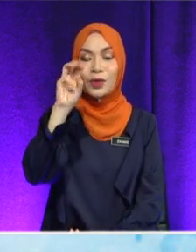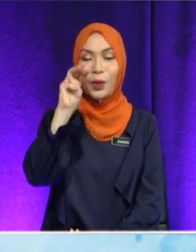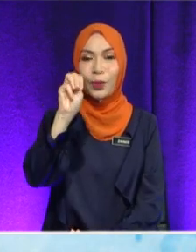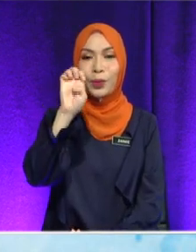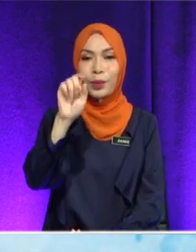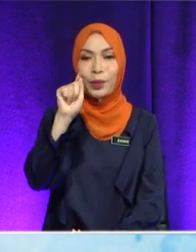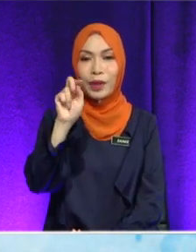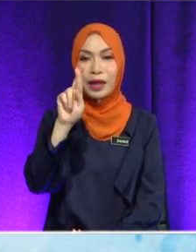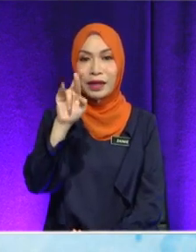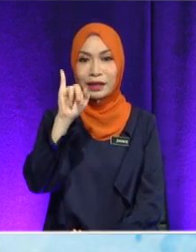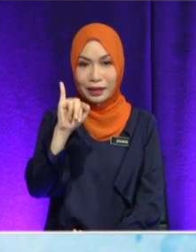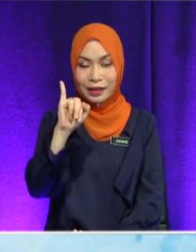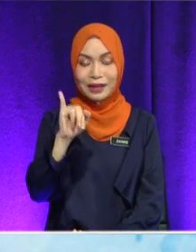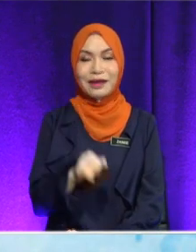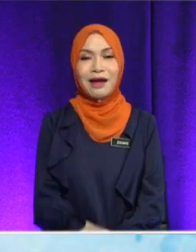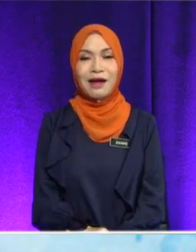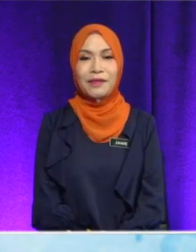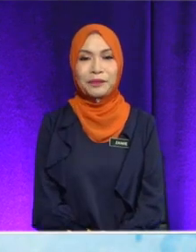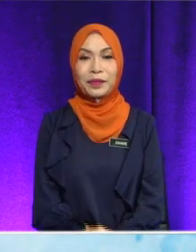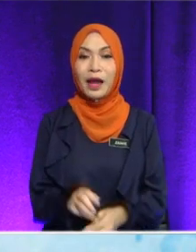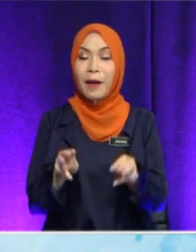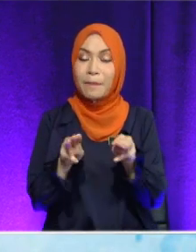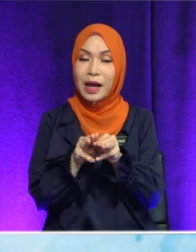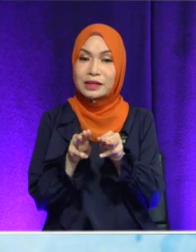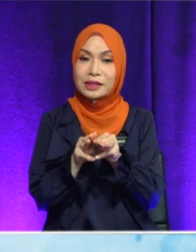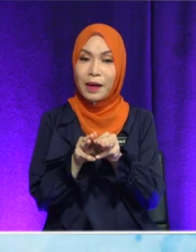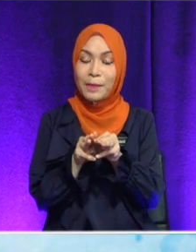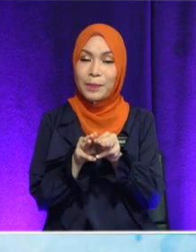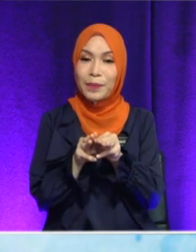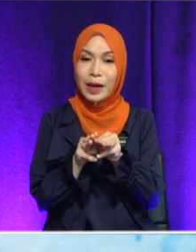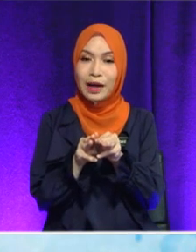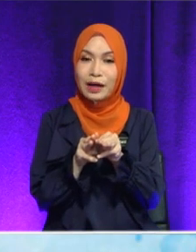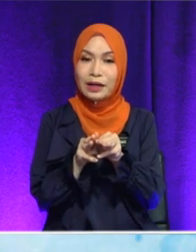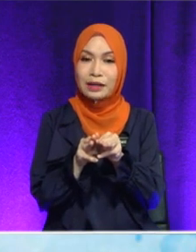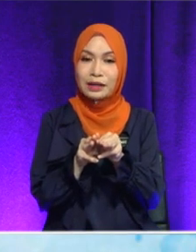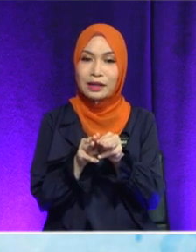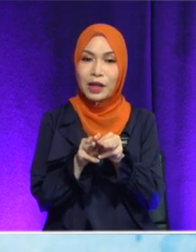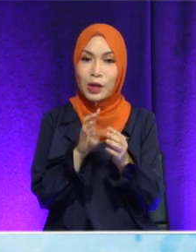sepihan kaca yang pecah jadi itu masuknya lukisan